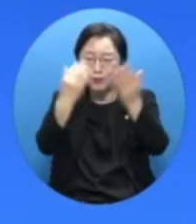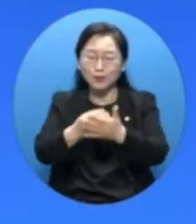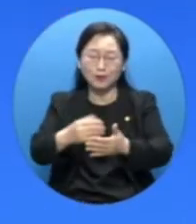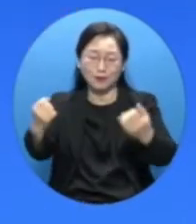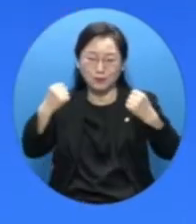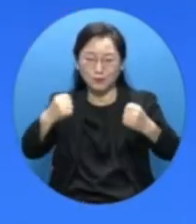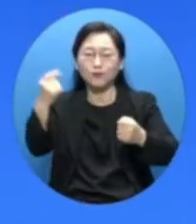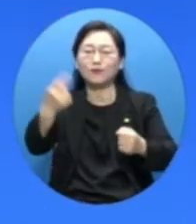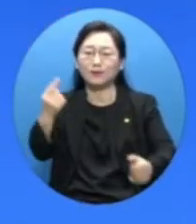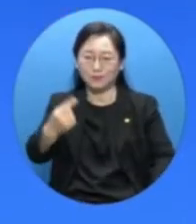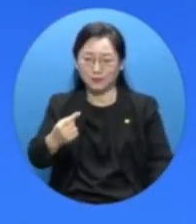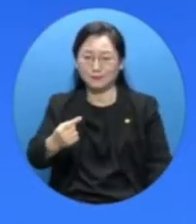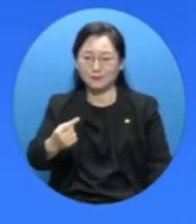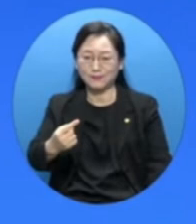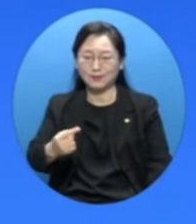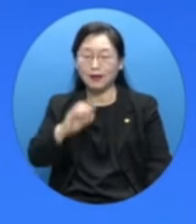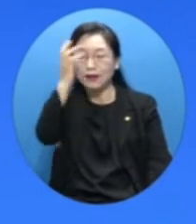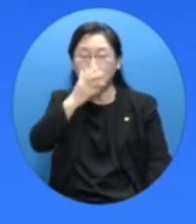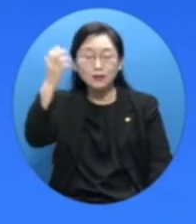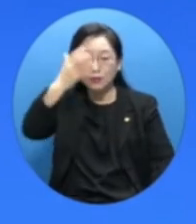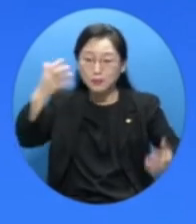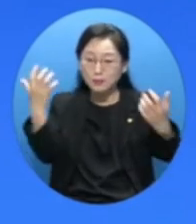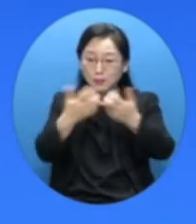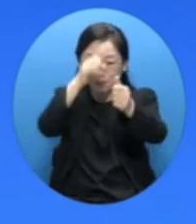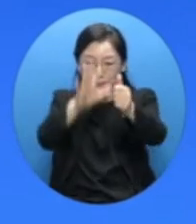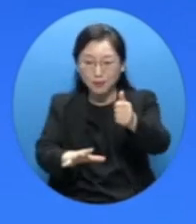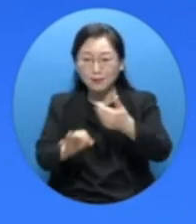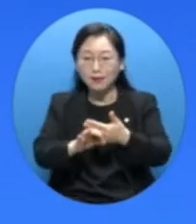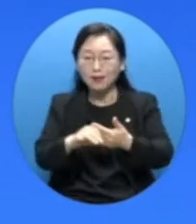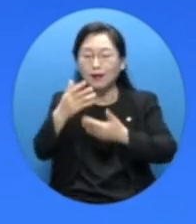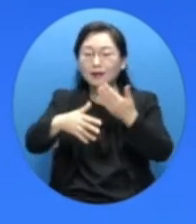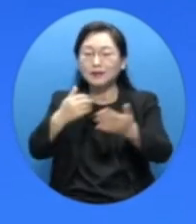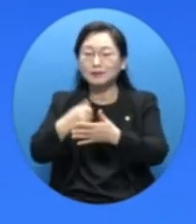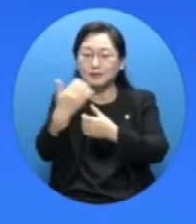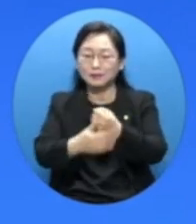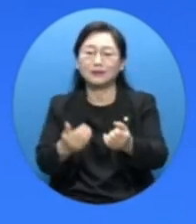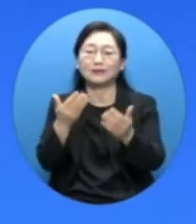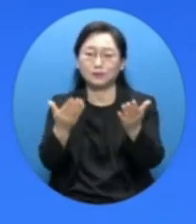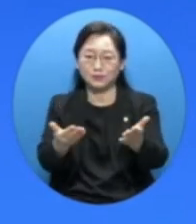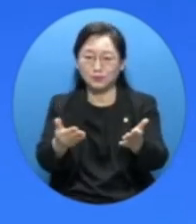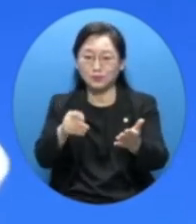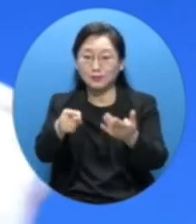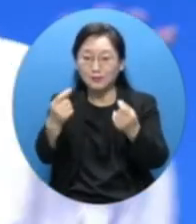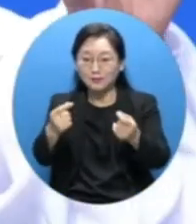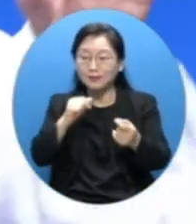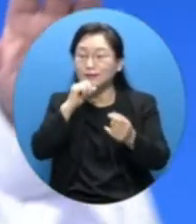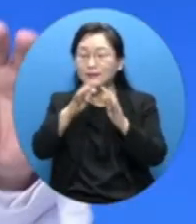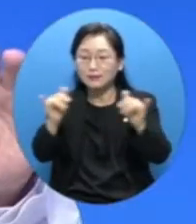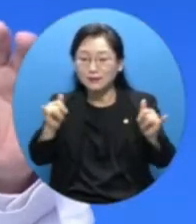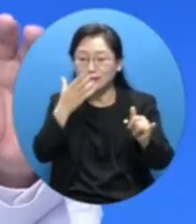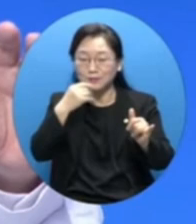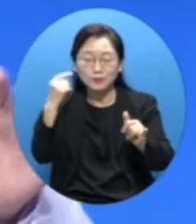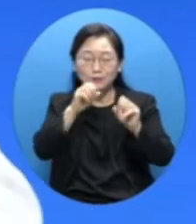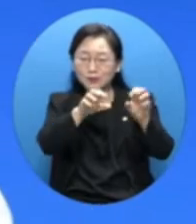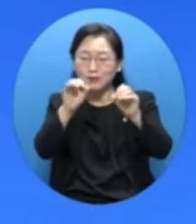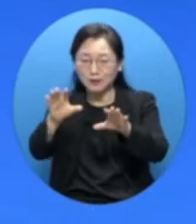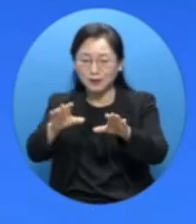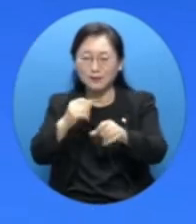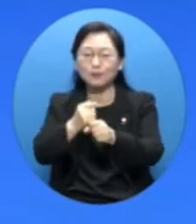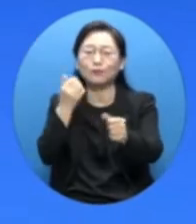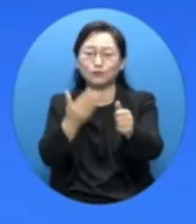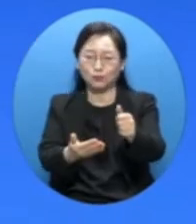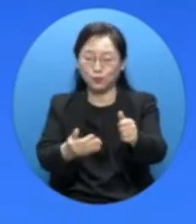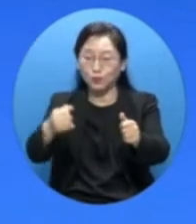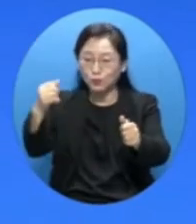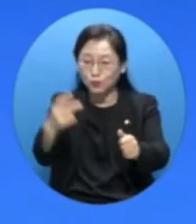임하게 되는 것입니다. 성령이 임하면 하나님께서 우리에게 은혜를 주셔서 이렇게 가난한 자에게 복음을 전하게 만드시고